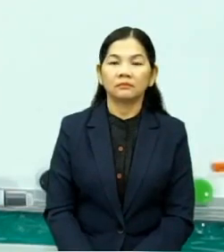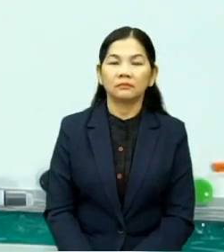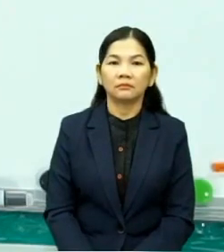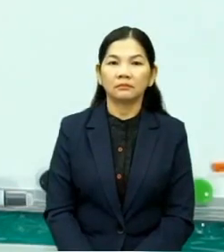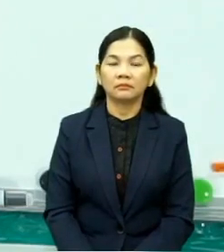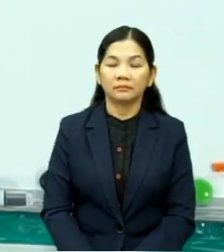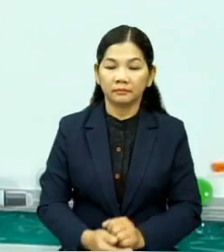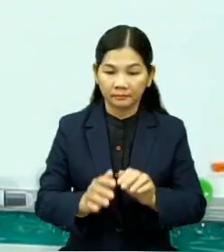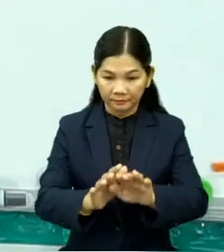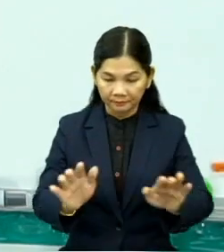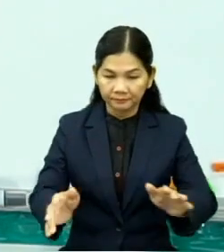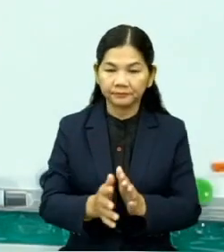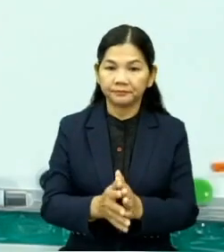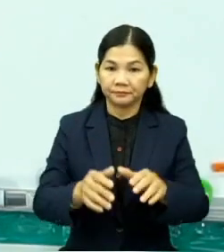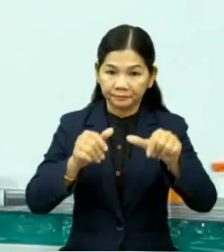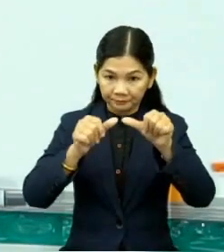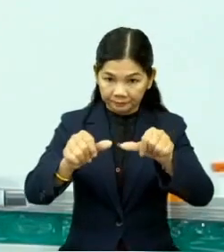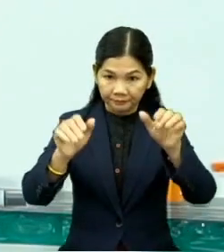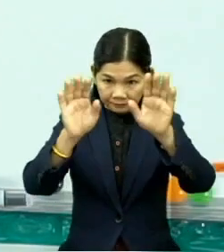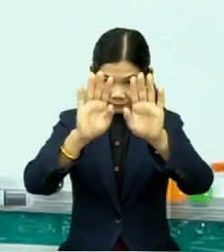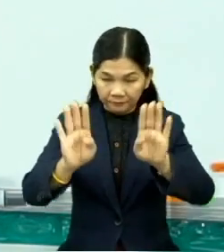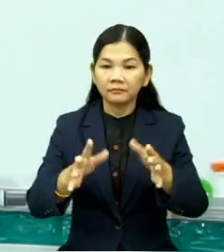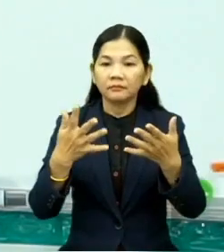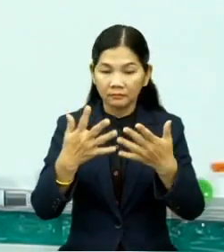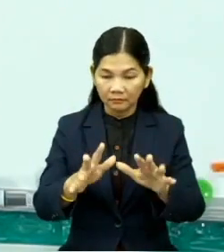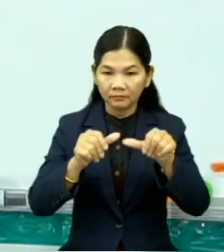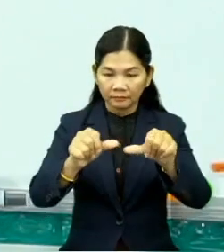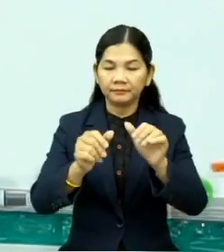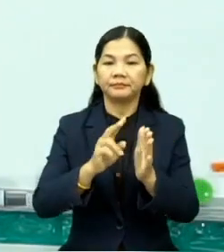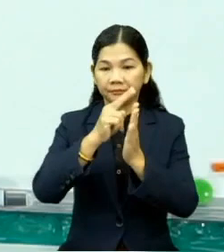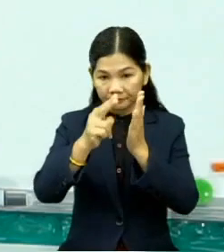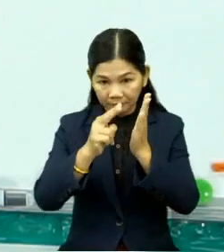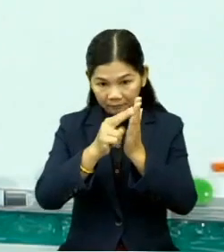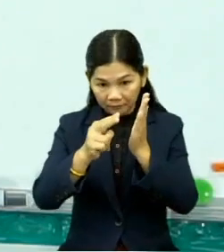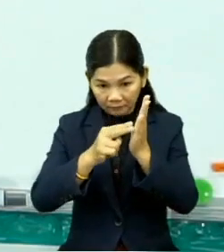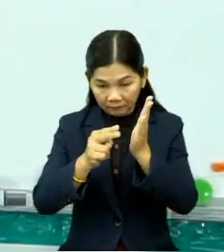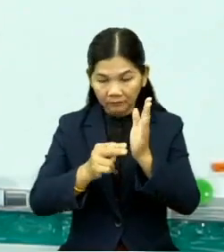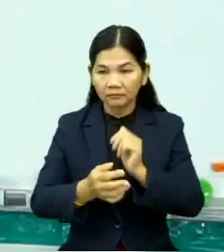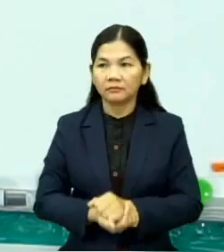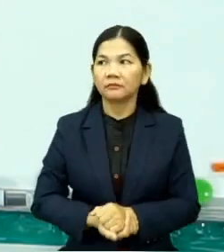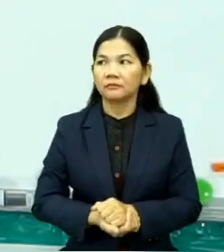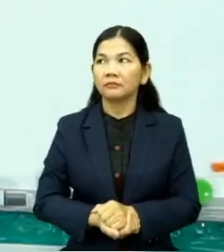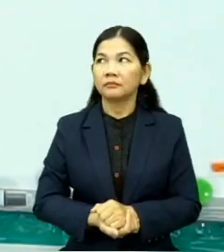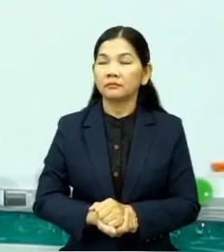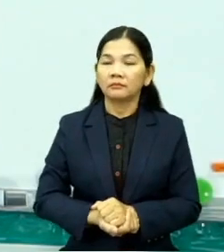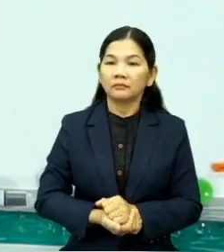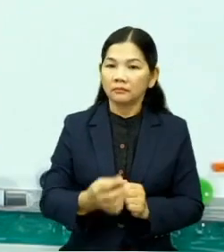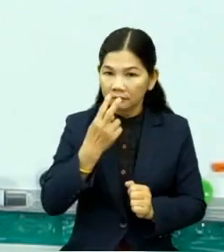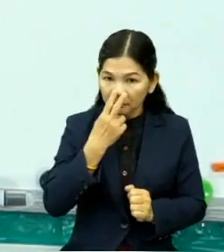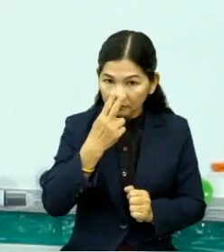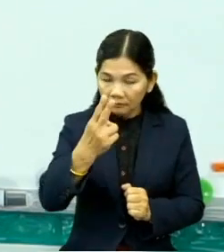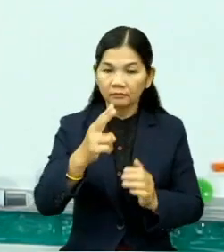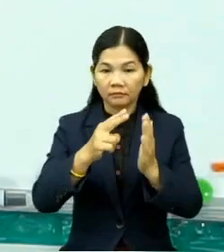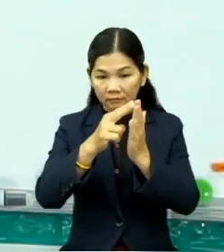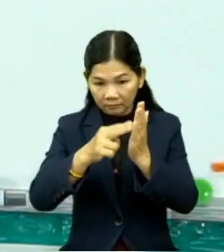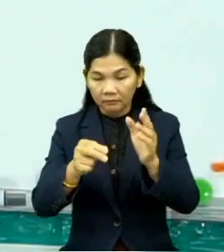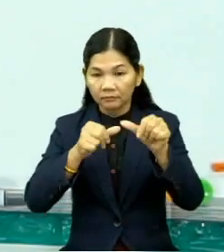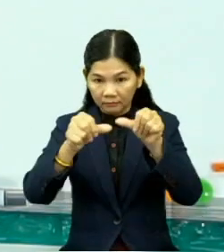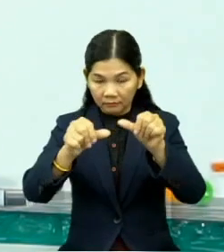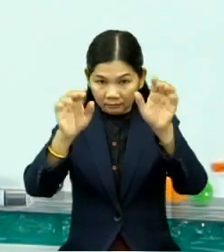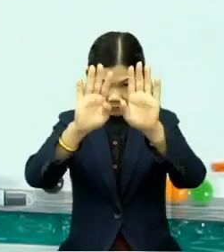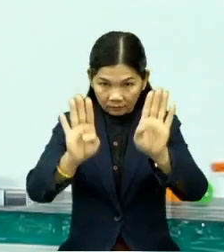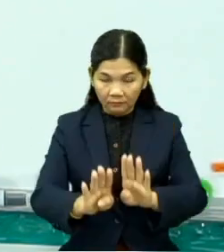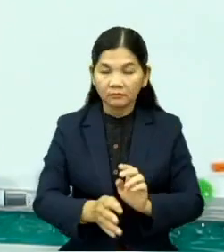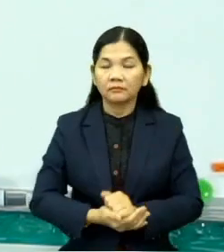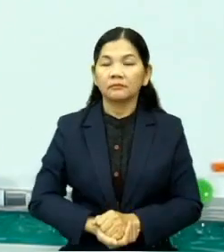cha lỡ con tặng ác này nè cô bạn bật ạt bật rồi hai nè con cha chẳng con tặng ác này con sáng kết mưa ạt bật này nè cô bật lửa